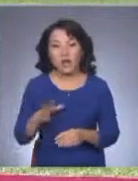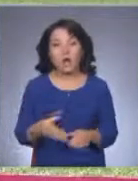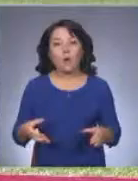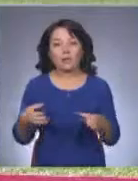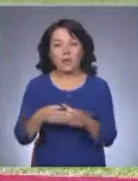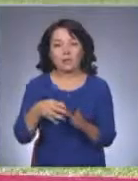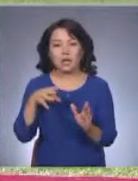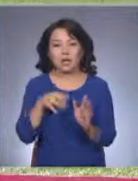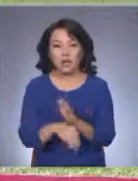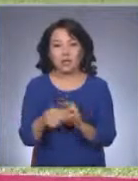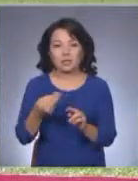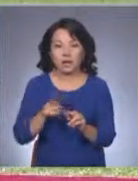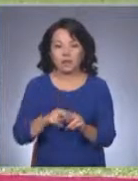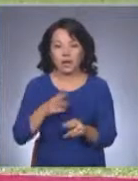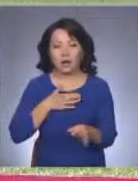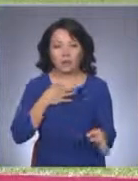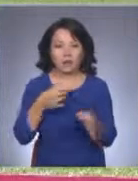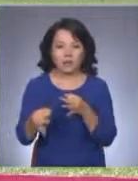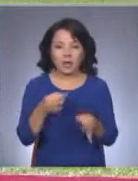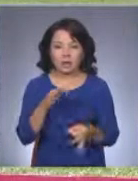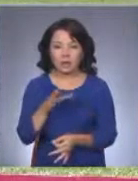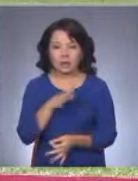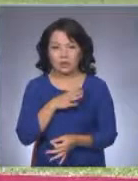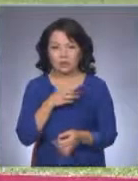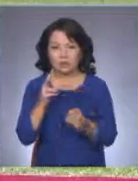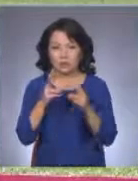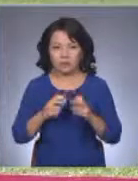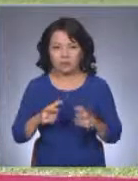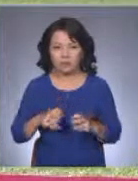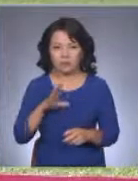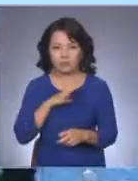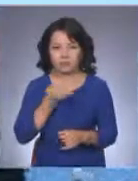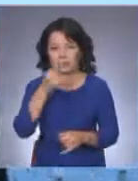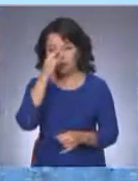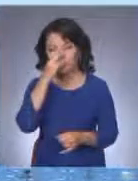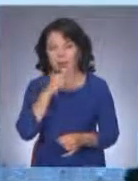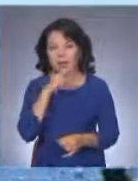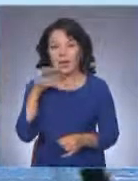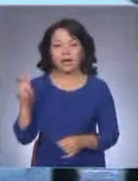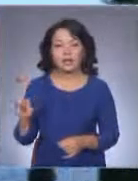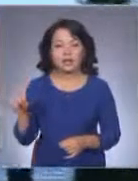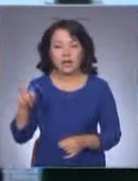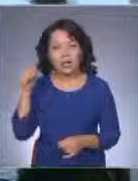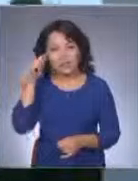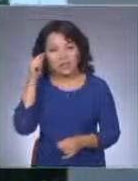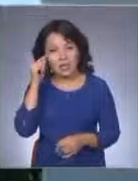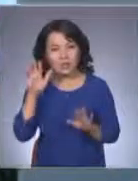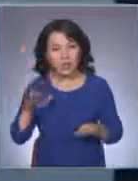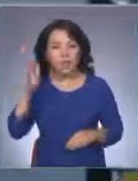ішіндегі мәселелерді біз талқыладық, қарадық. Бұл Қазақстан мен Қырғызстанның арасындағы